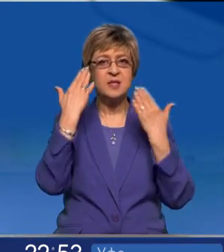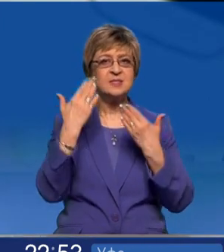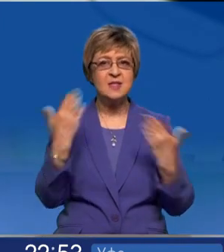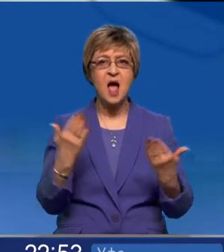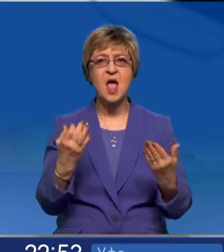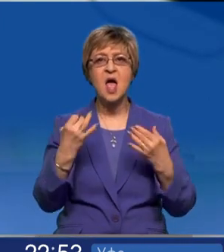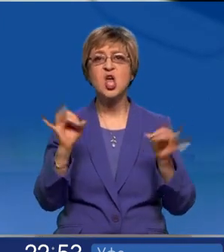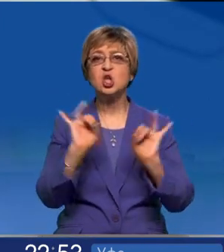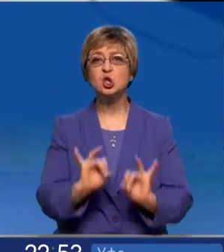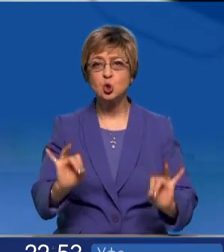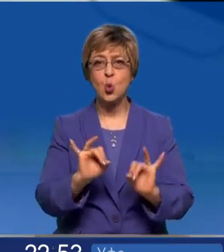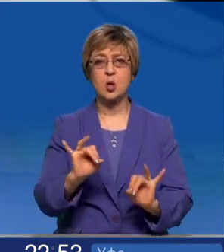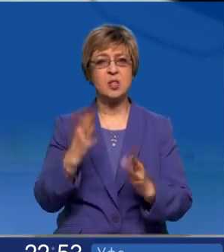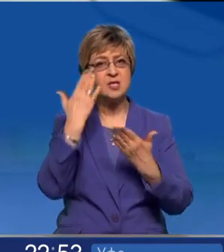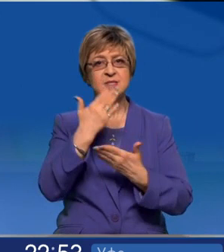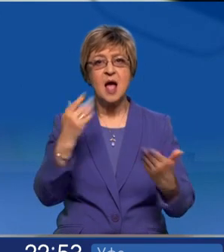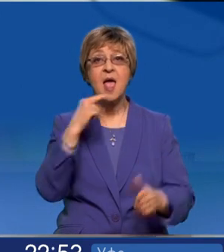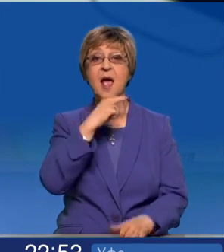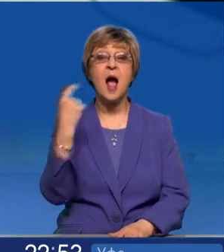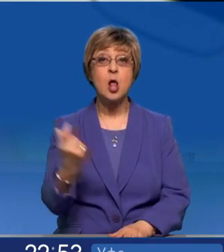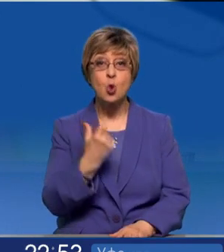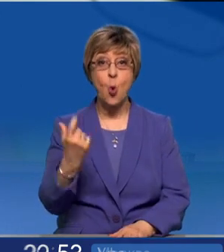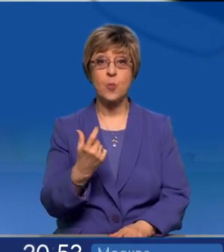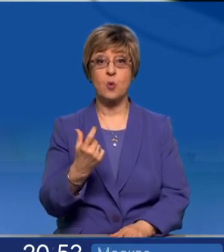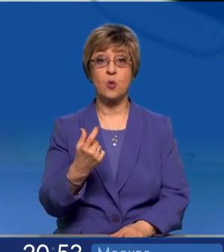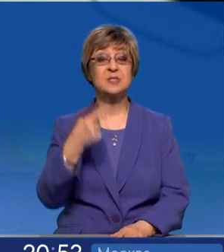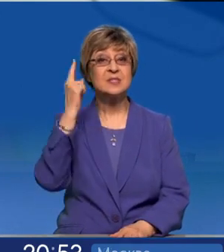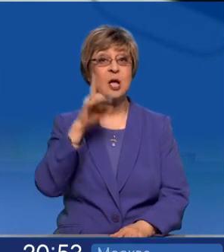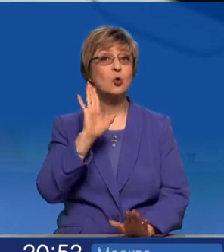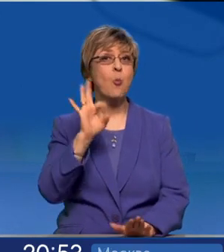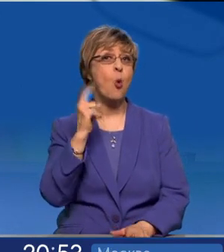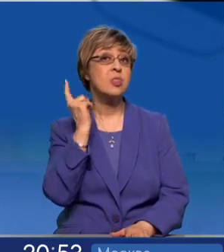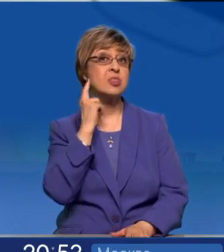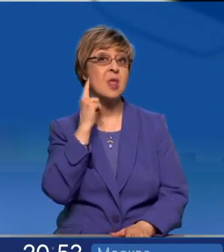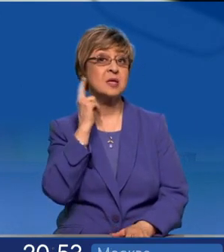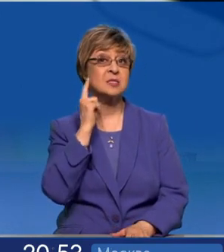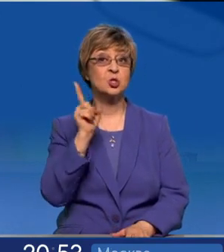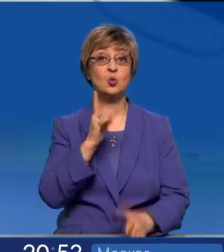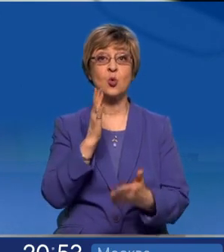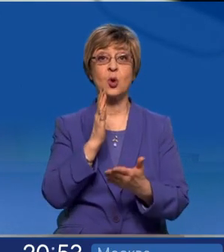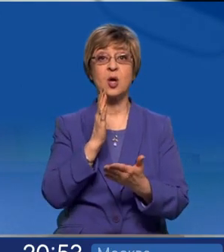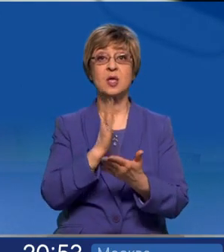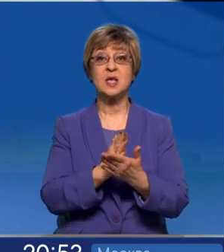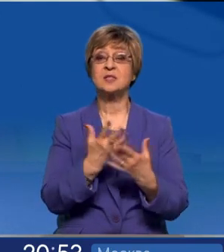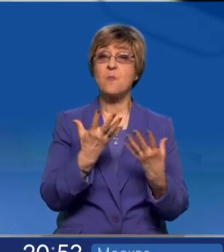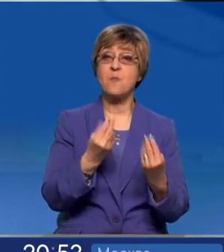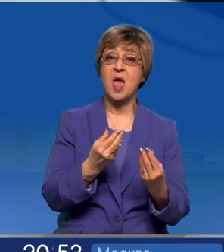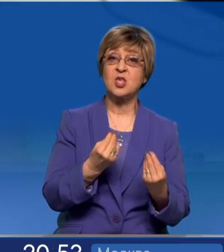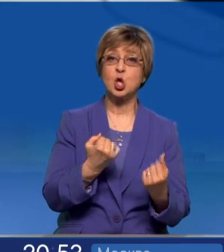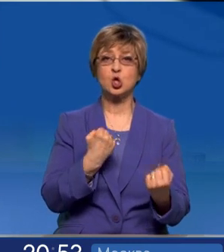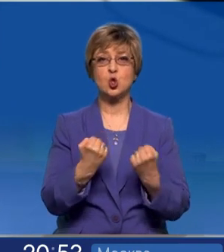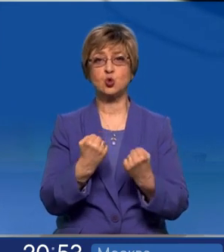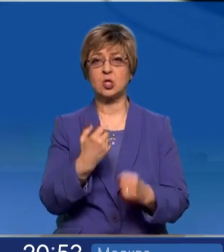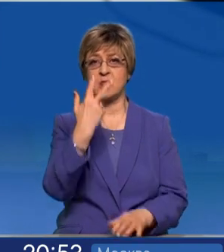ни экономику, и не. Зная понаслышке о том, что есть мягкие навыки и жесткие навыки, и подавая это